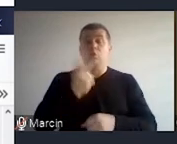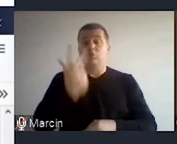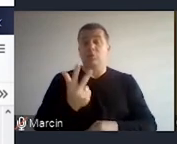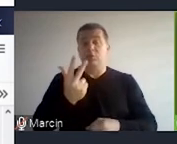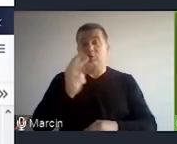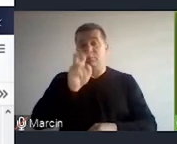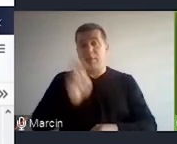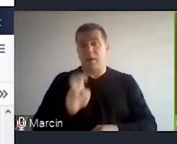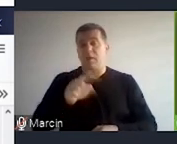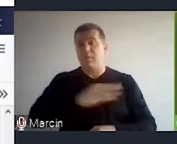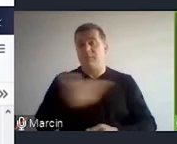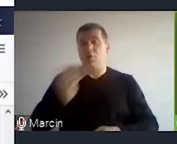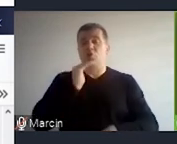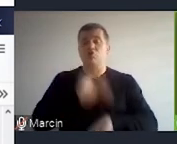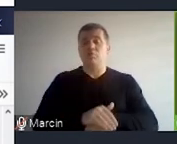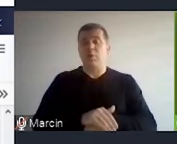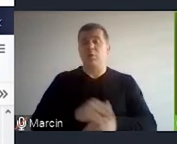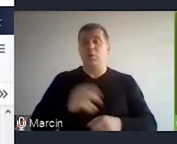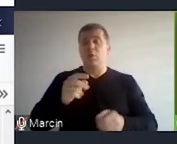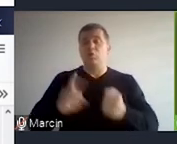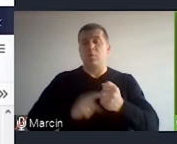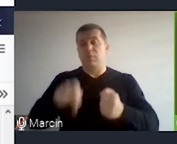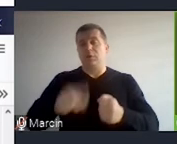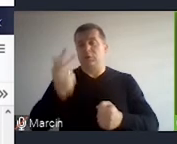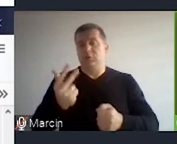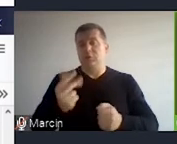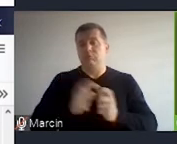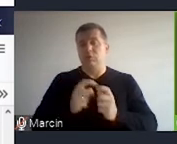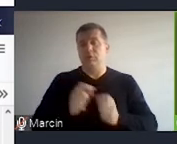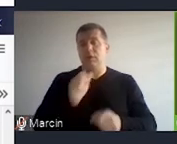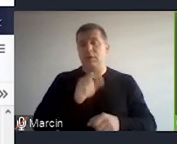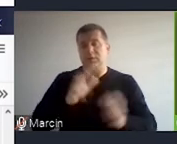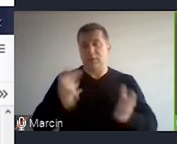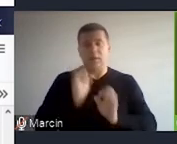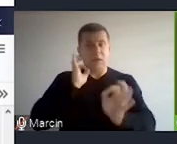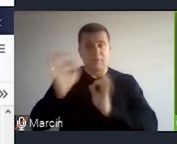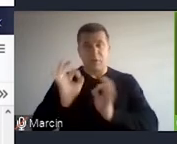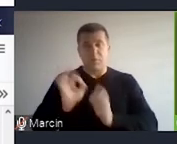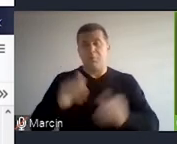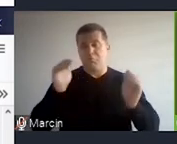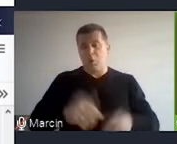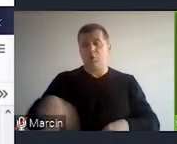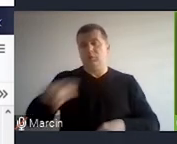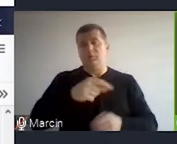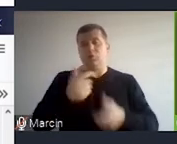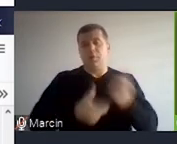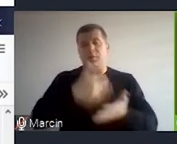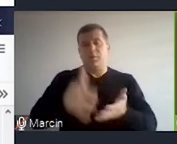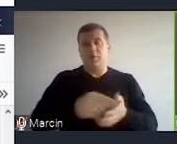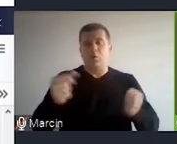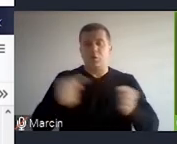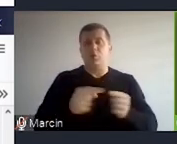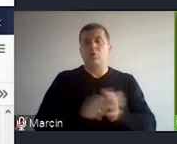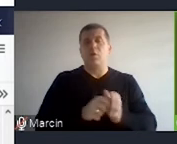paragrafie państwa umów, w ustępie trzecim, znajdziecie informację, że możecie ponosić wydatki odnoszące się